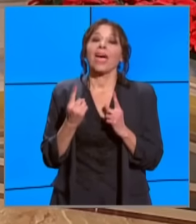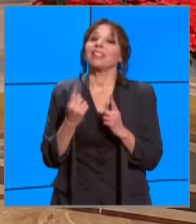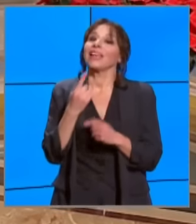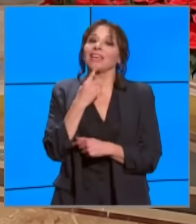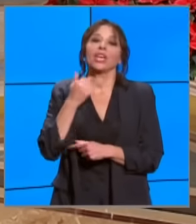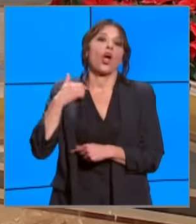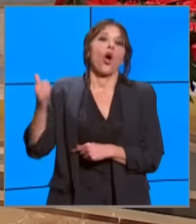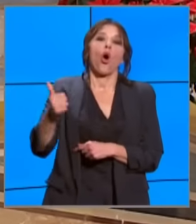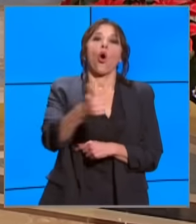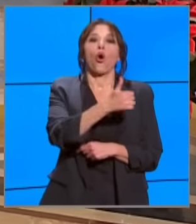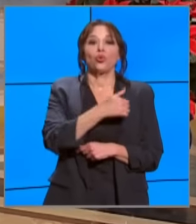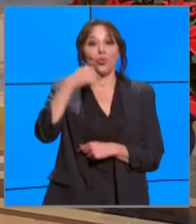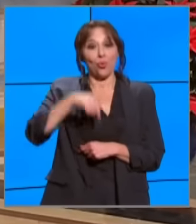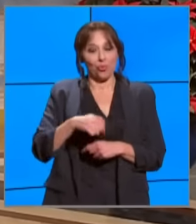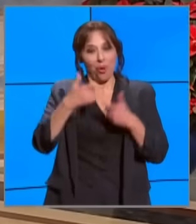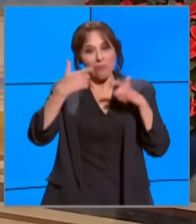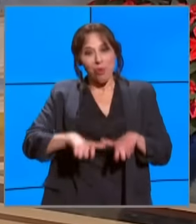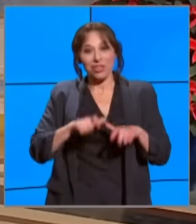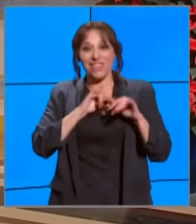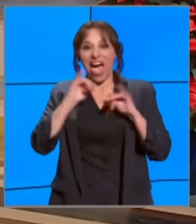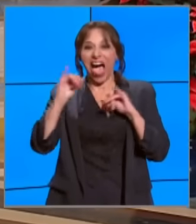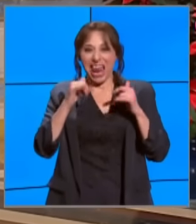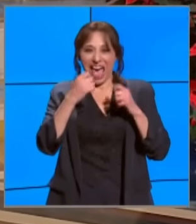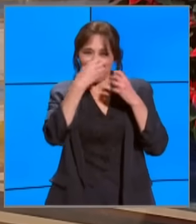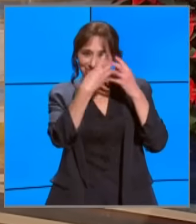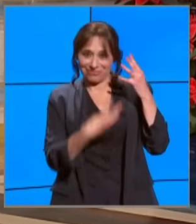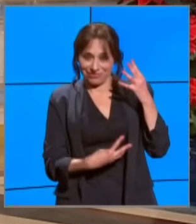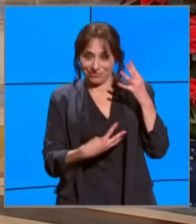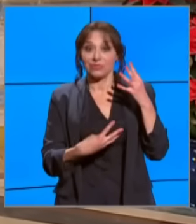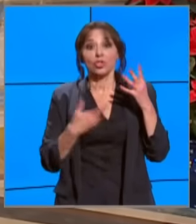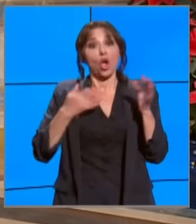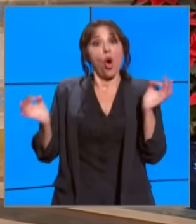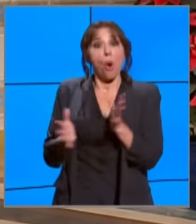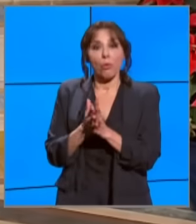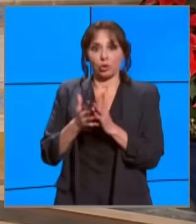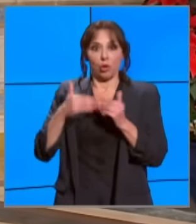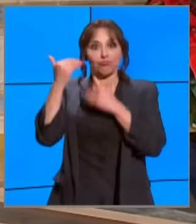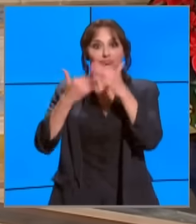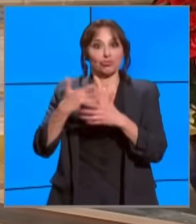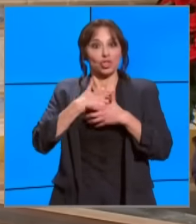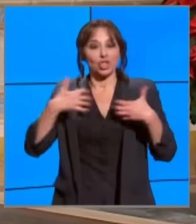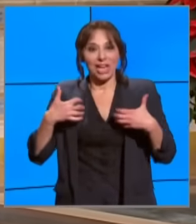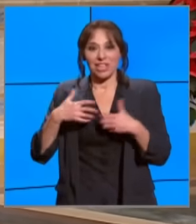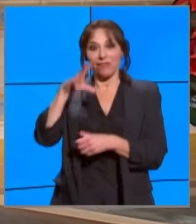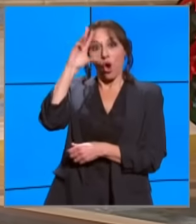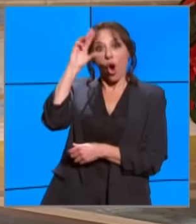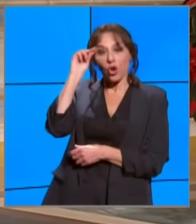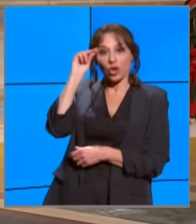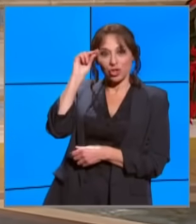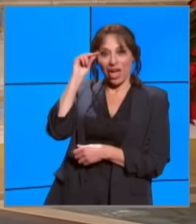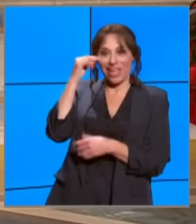sui motivi di allarme e le opportunità di progresso scientifico di conoscenza di dimensione